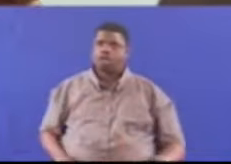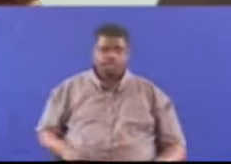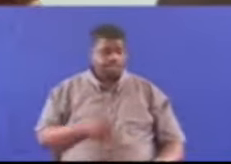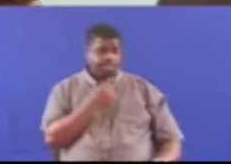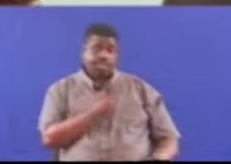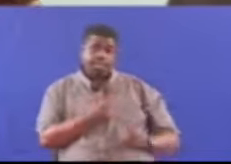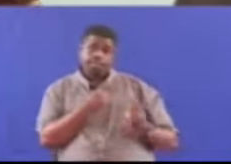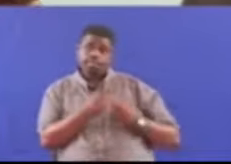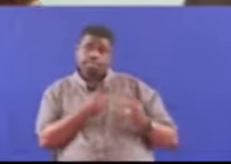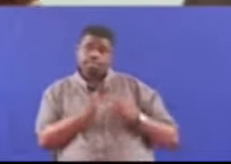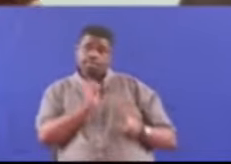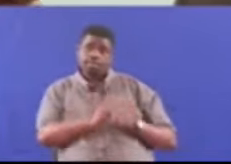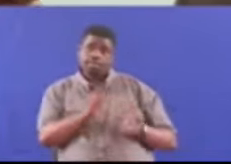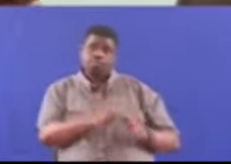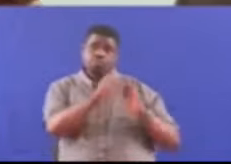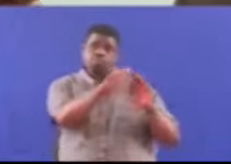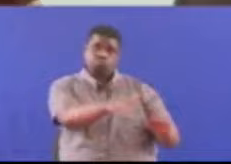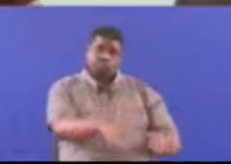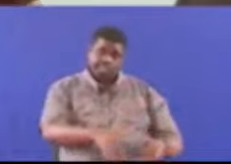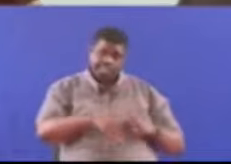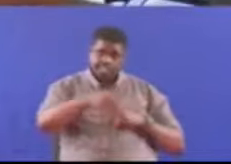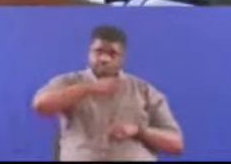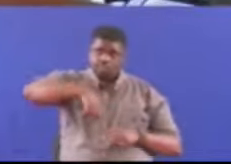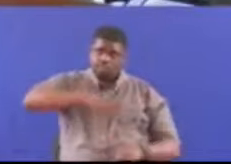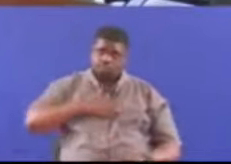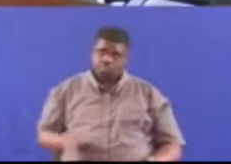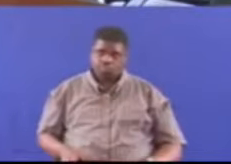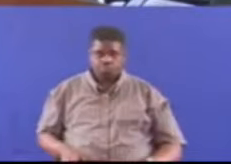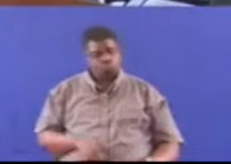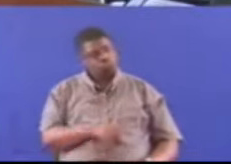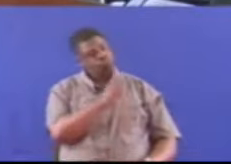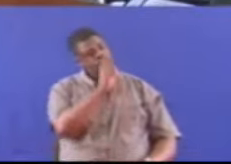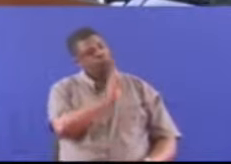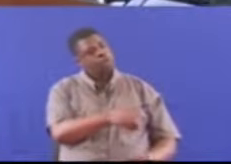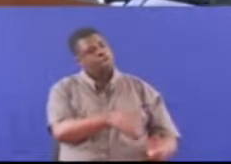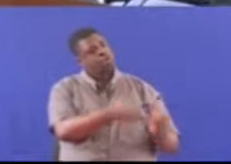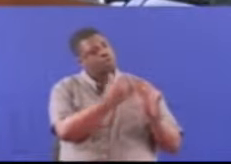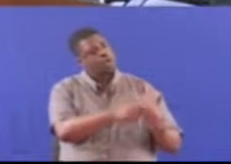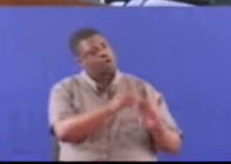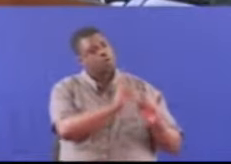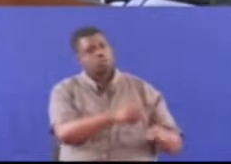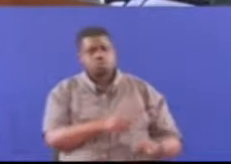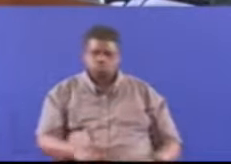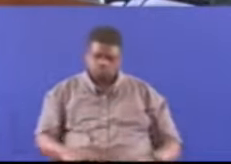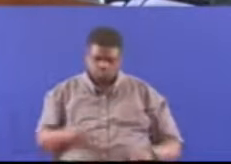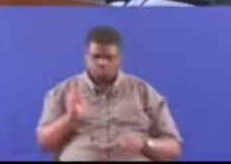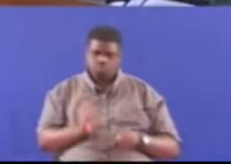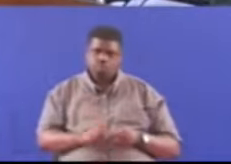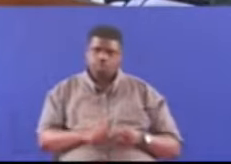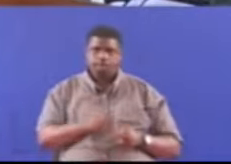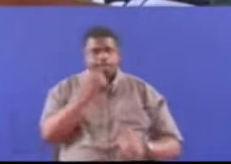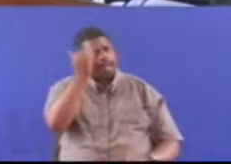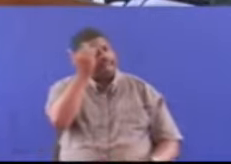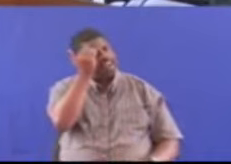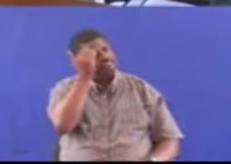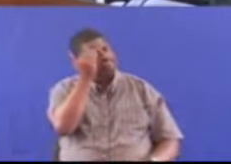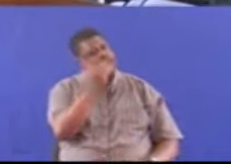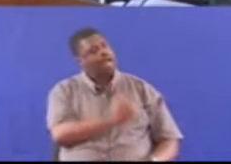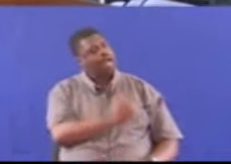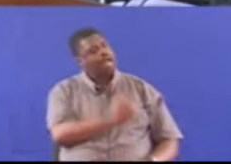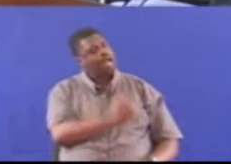Amesema katibu wetu wa Bunge, unao weledi wa hali ya juu, unayo maarifa ya hali ya